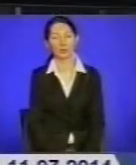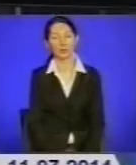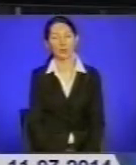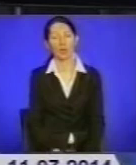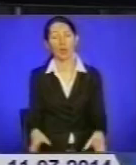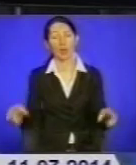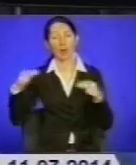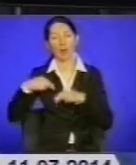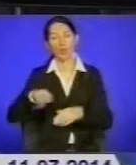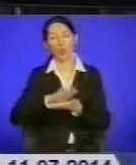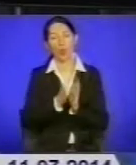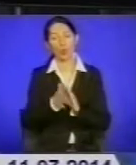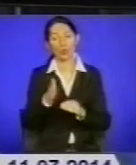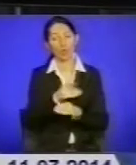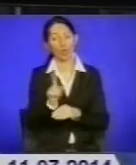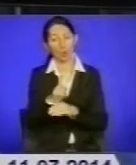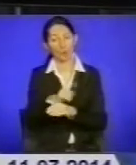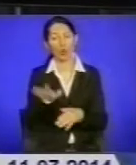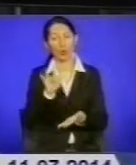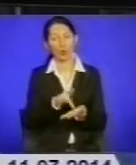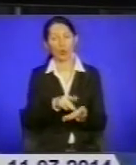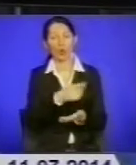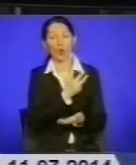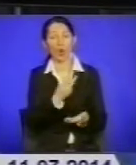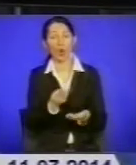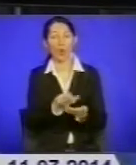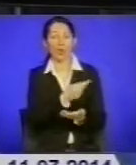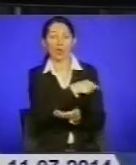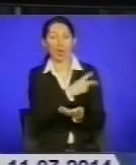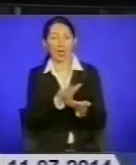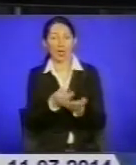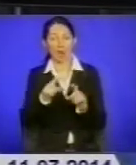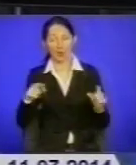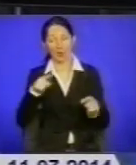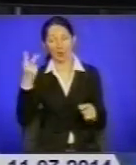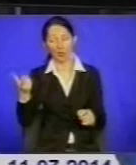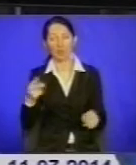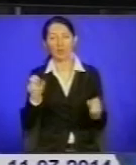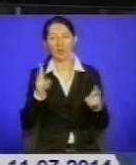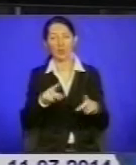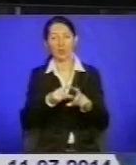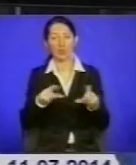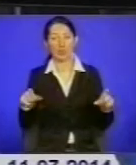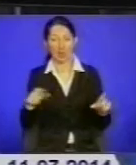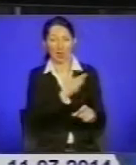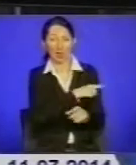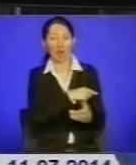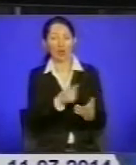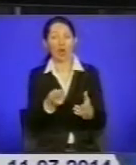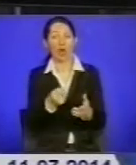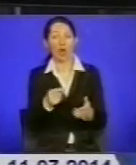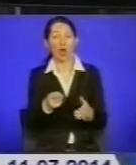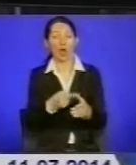Партнерську угоду між Тернопільською міською комунальною лікарнею номер 2 і спеціалізованою лікарнею імені Щепліка польського міста